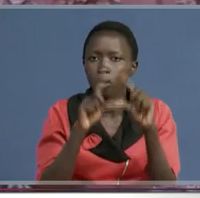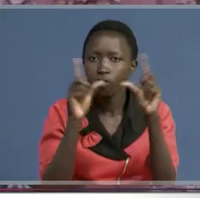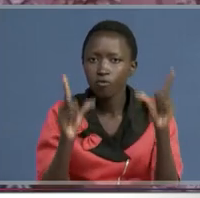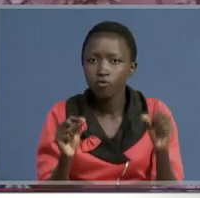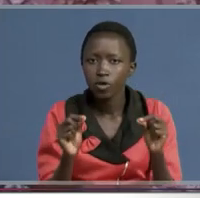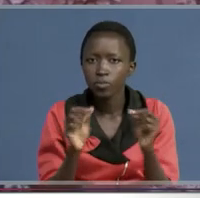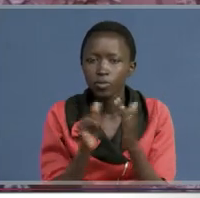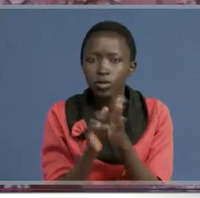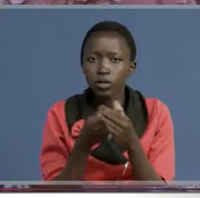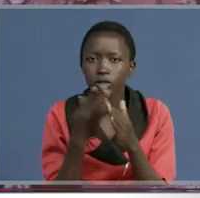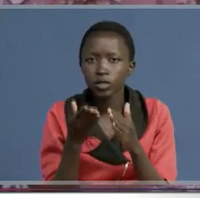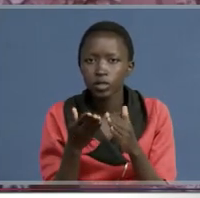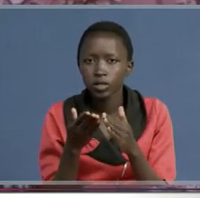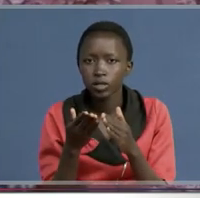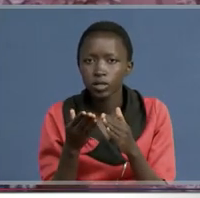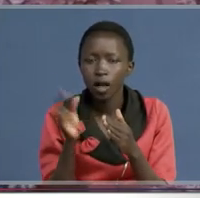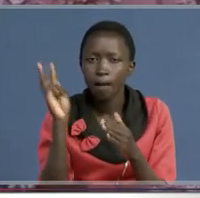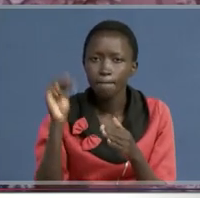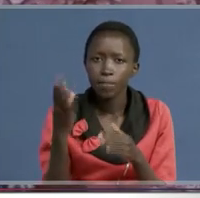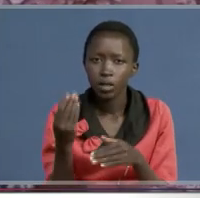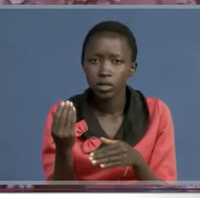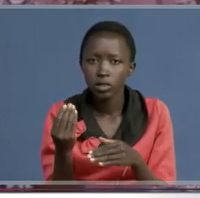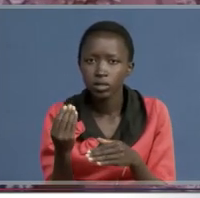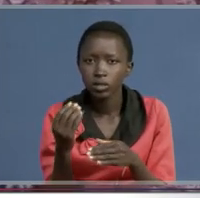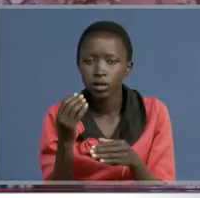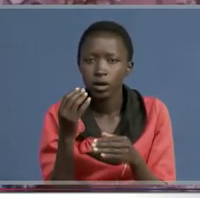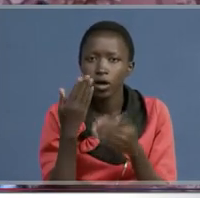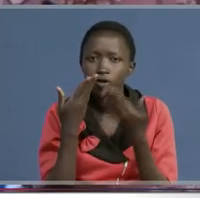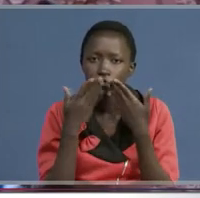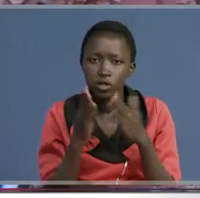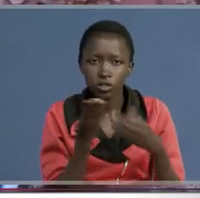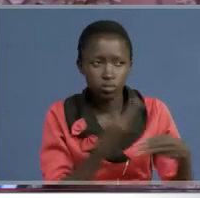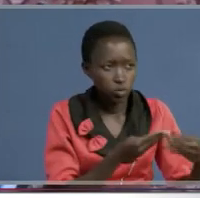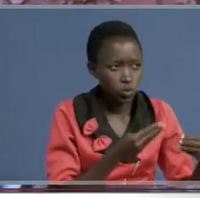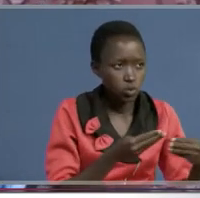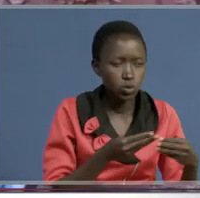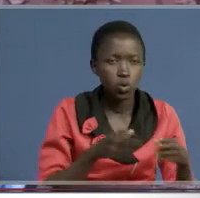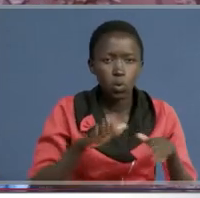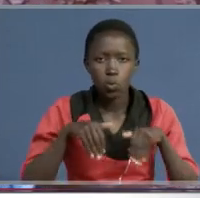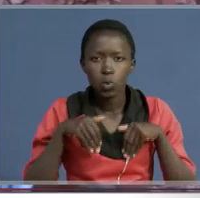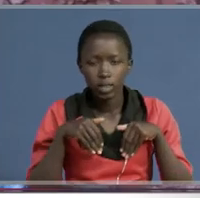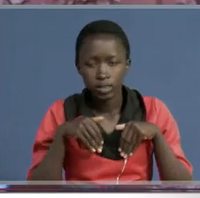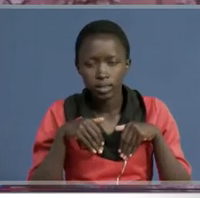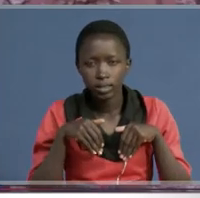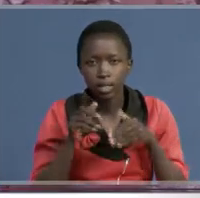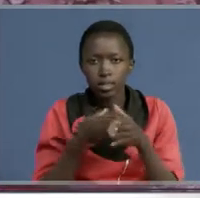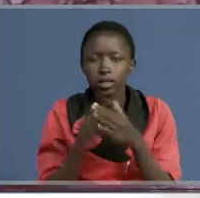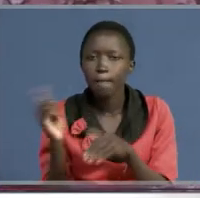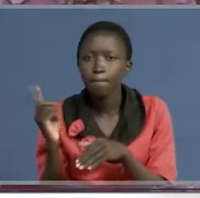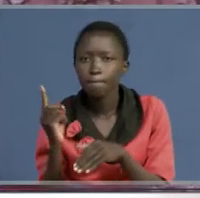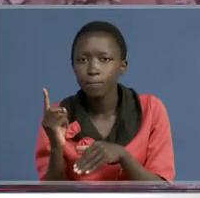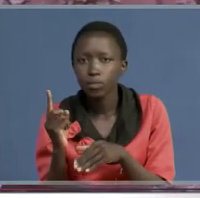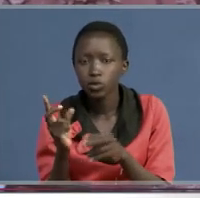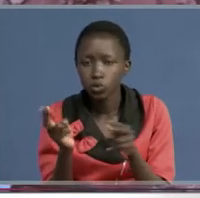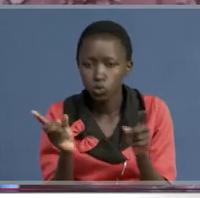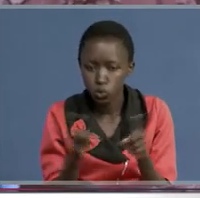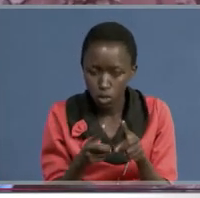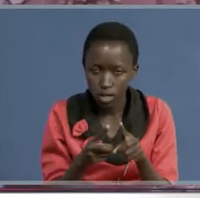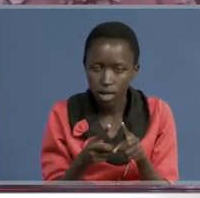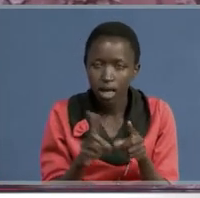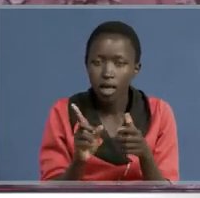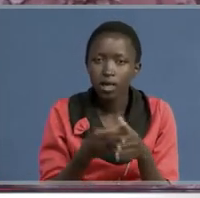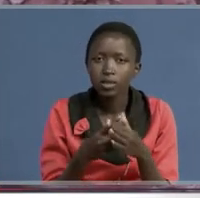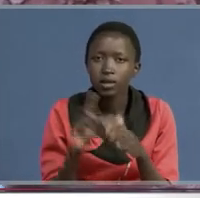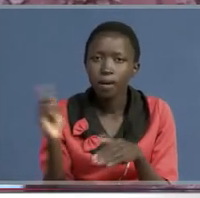phone on, kindly M-Pesa me, conclude this biz. I'm waiting, honorable waziri. Waziri akamwambia shortly.